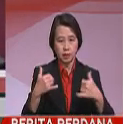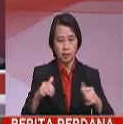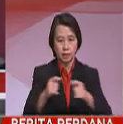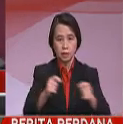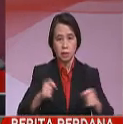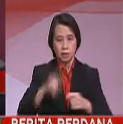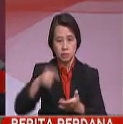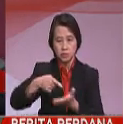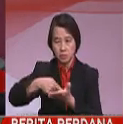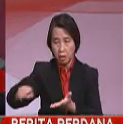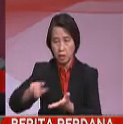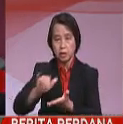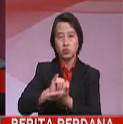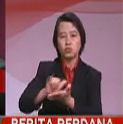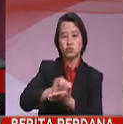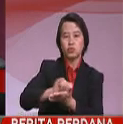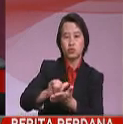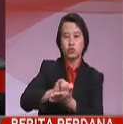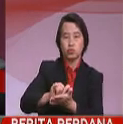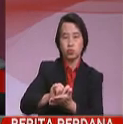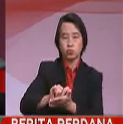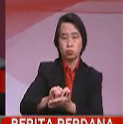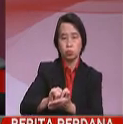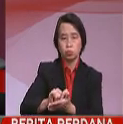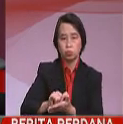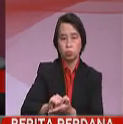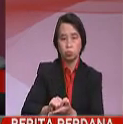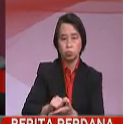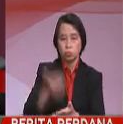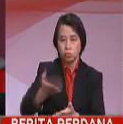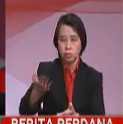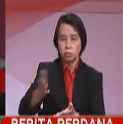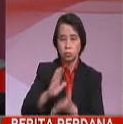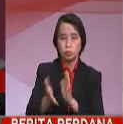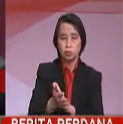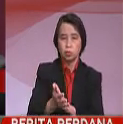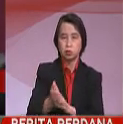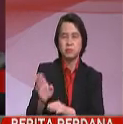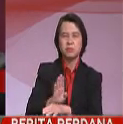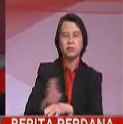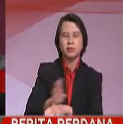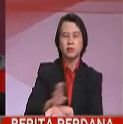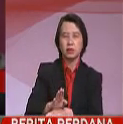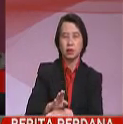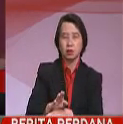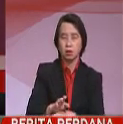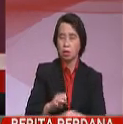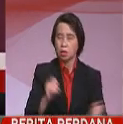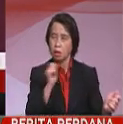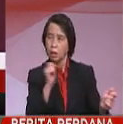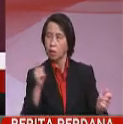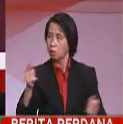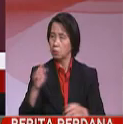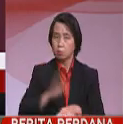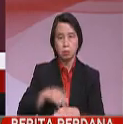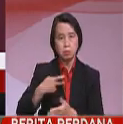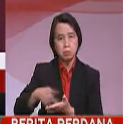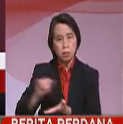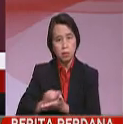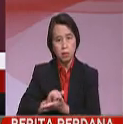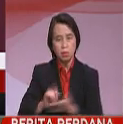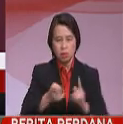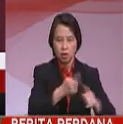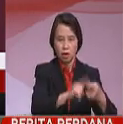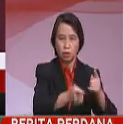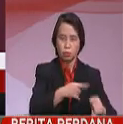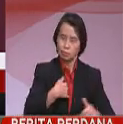tempat kena bayar fee di mall-mall. Jadi benda tu dah menjadikan satu bisnes. Jadi kawan-kawan pemuzik, basking saya